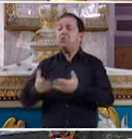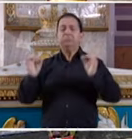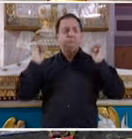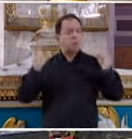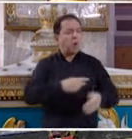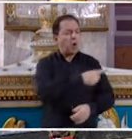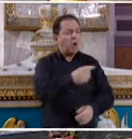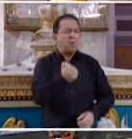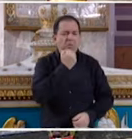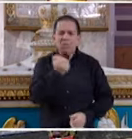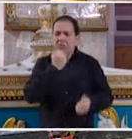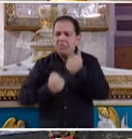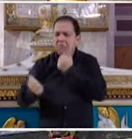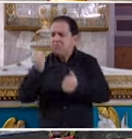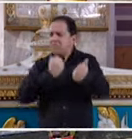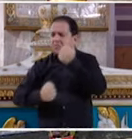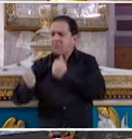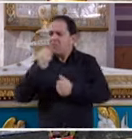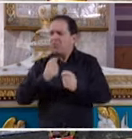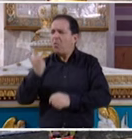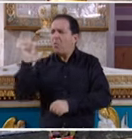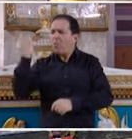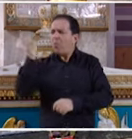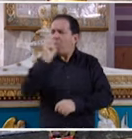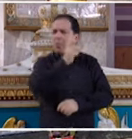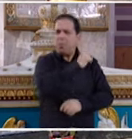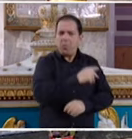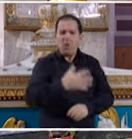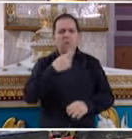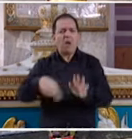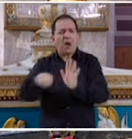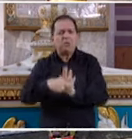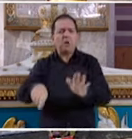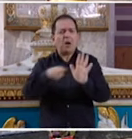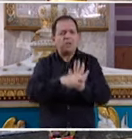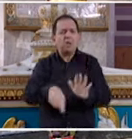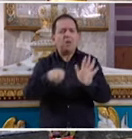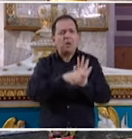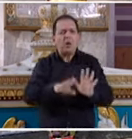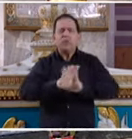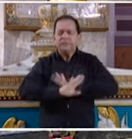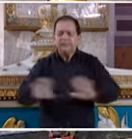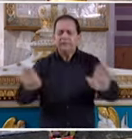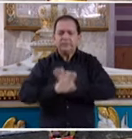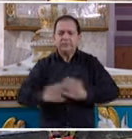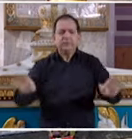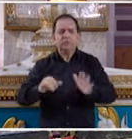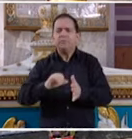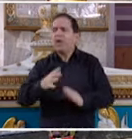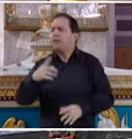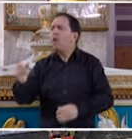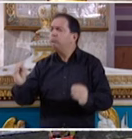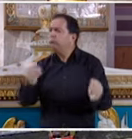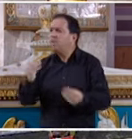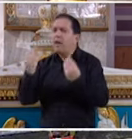σωστό. Απομειώνει τον ένα, αποδυναμώνει όλους, μηδενίζει κάθε προσπάθεια, σβήνει κάθε